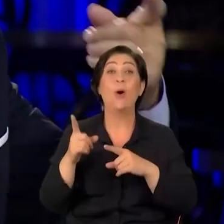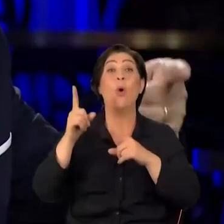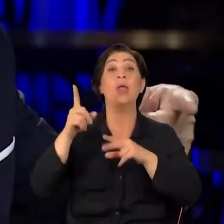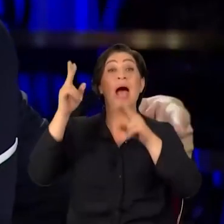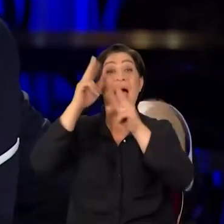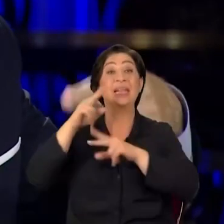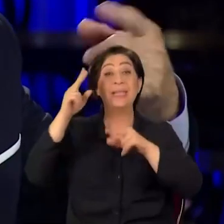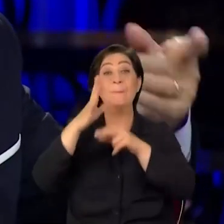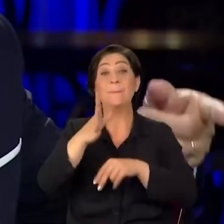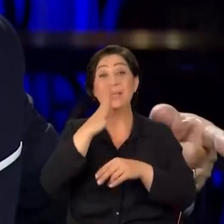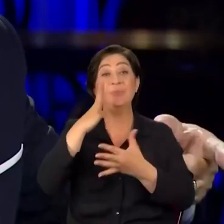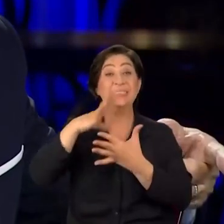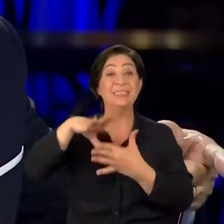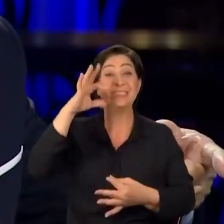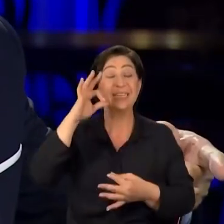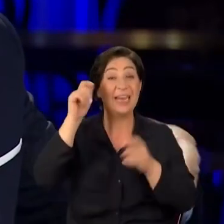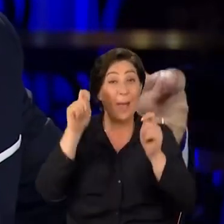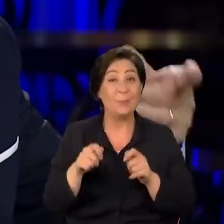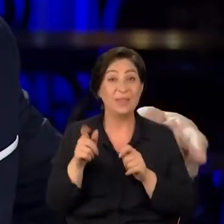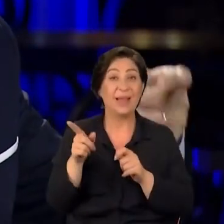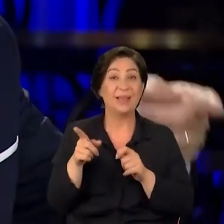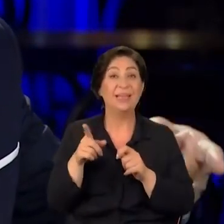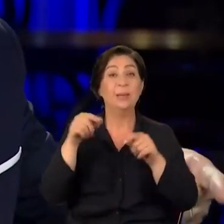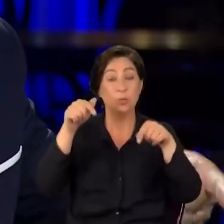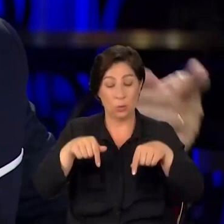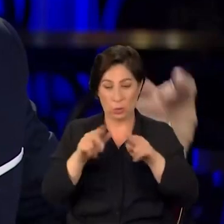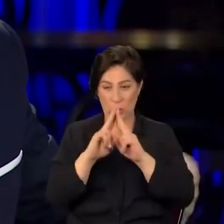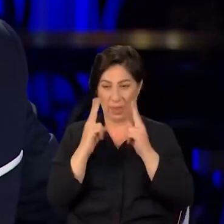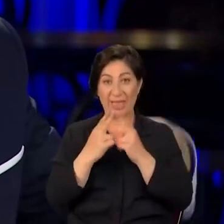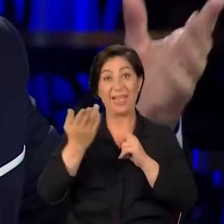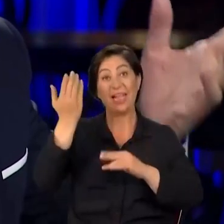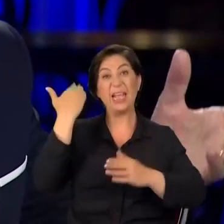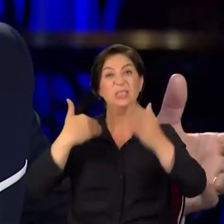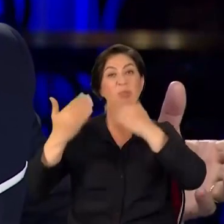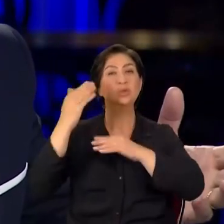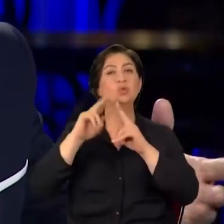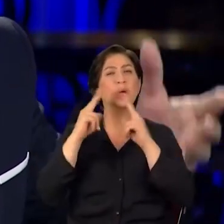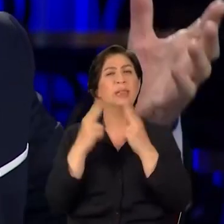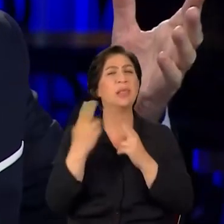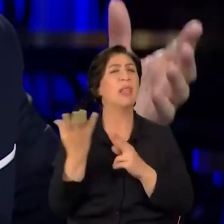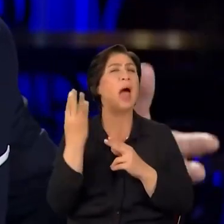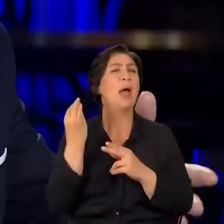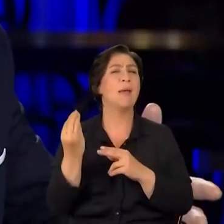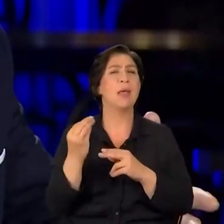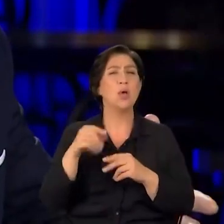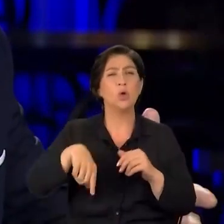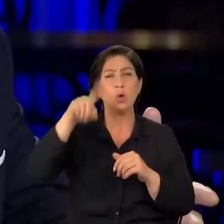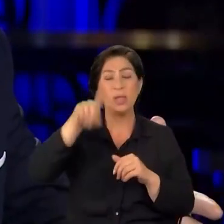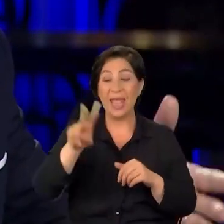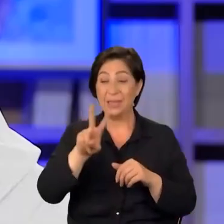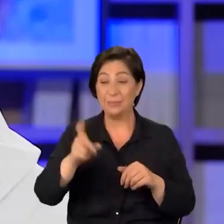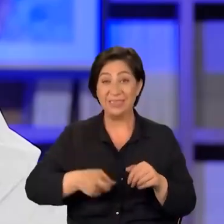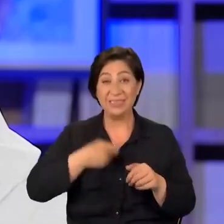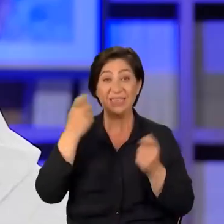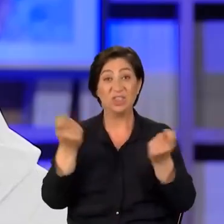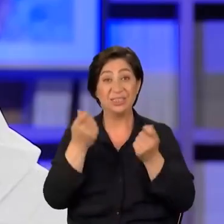hayallerinde bilim insanları gerçekleştirdiler. Bugünkü dünya geçmiş dünyadan çok daha iyi. Günde 20 saat çalışan